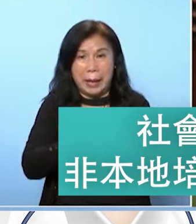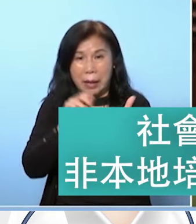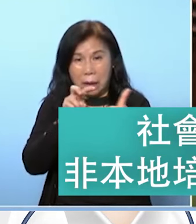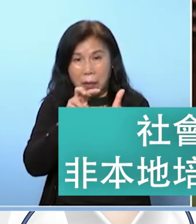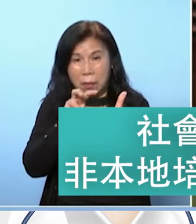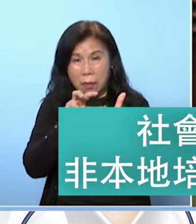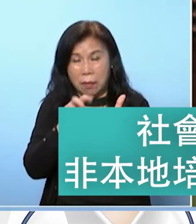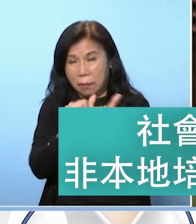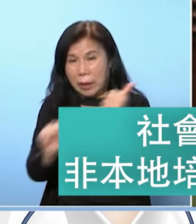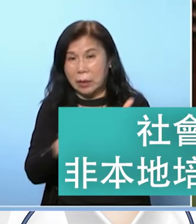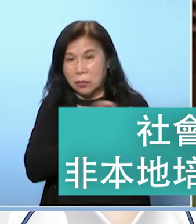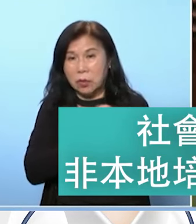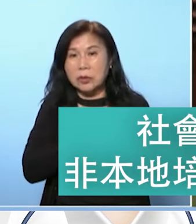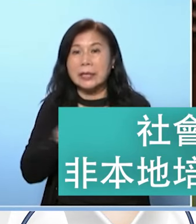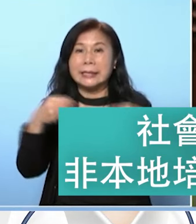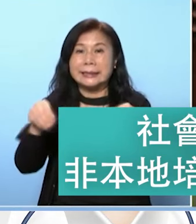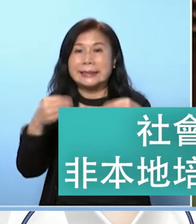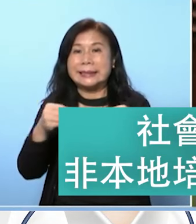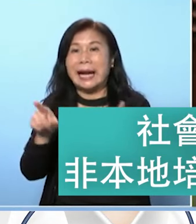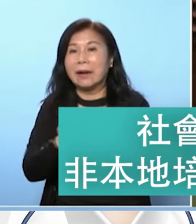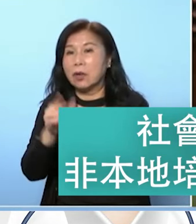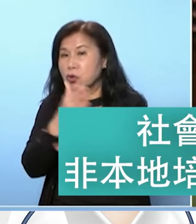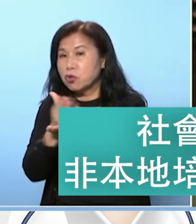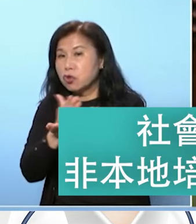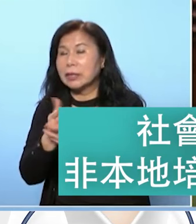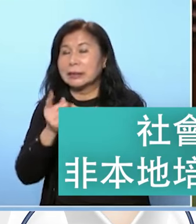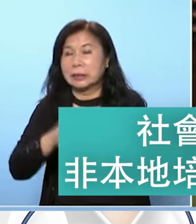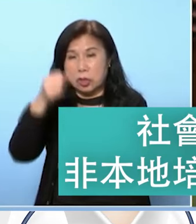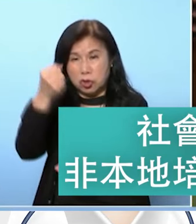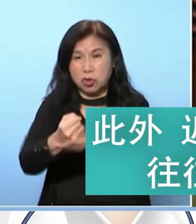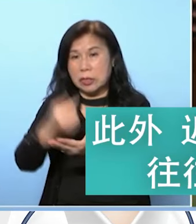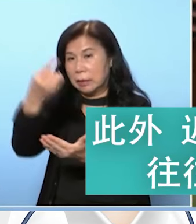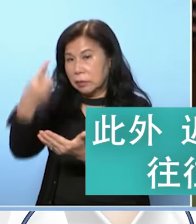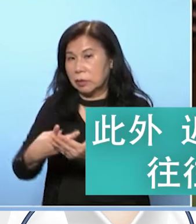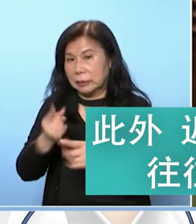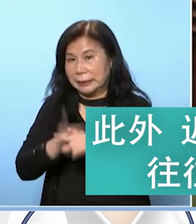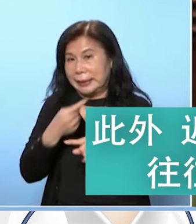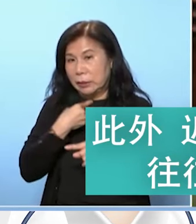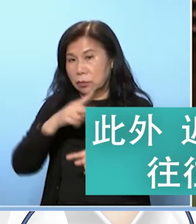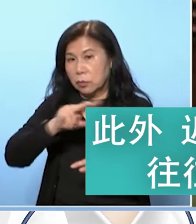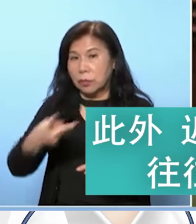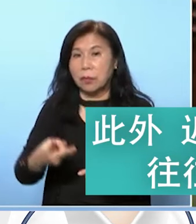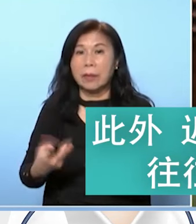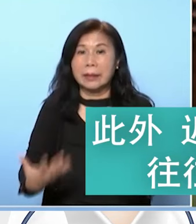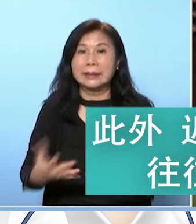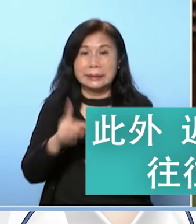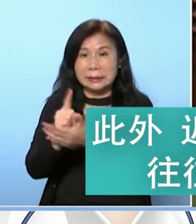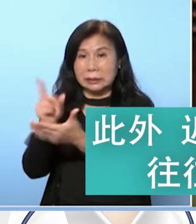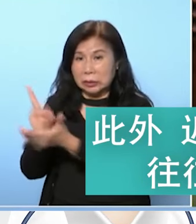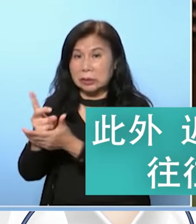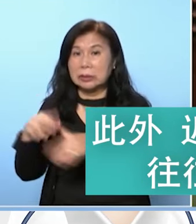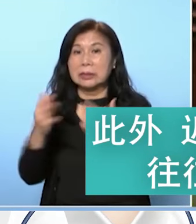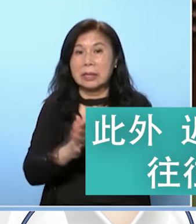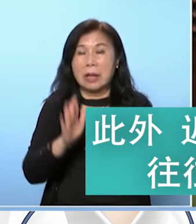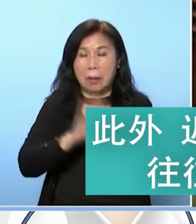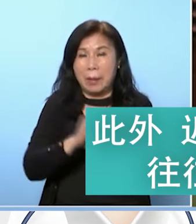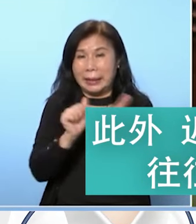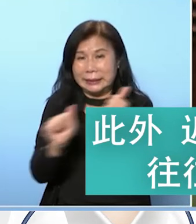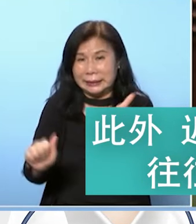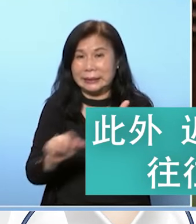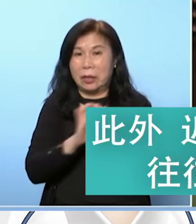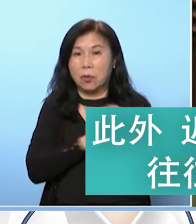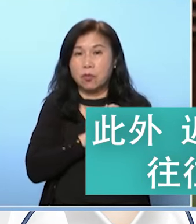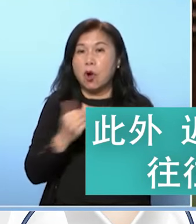非本地培訓醫生的執業資格試和註冊制度。此外，近年醫委會處理針對醫生的投